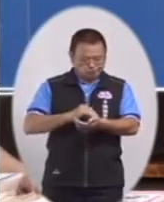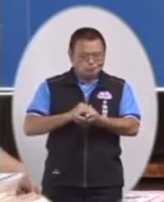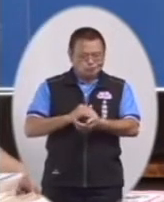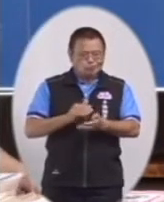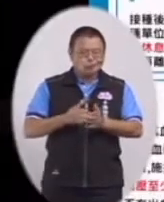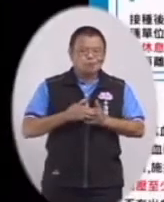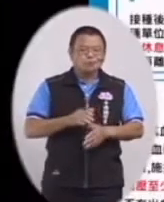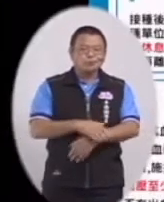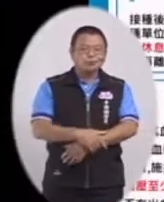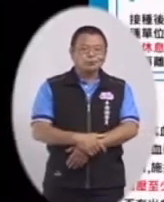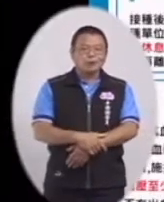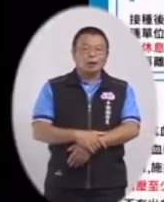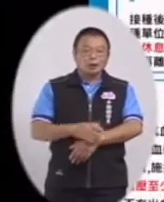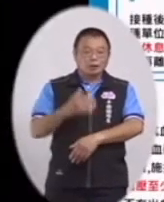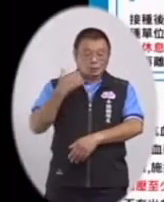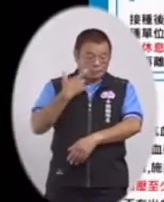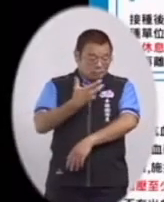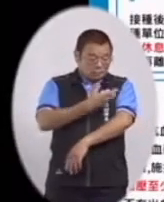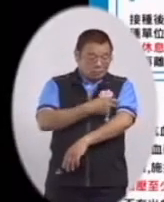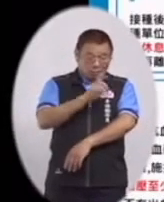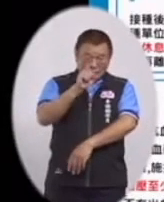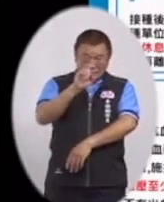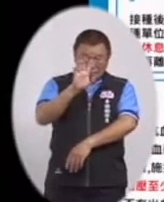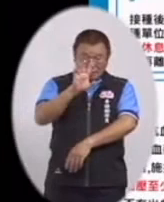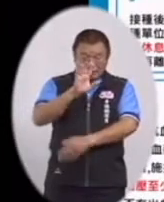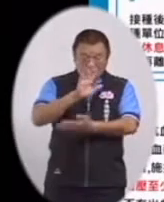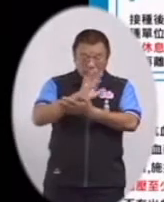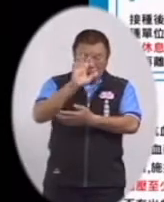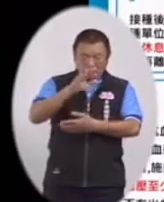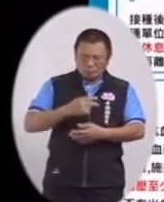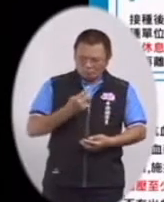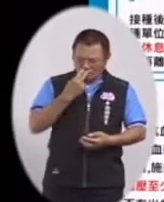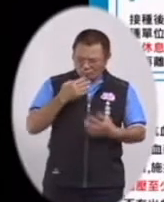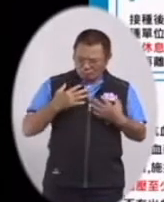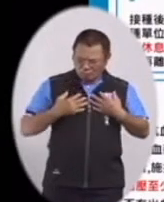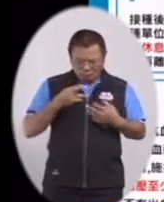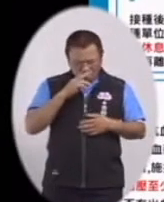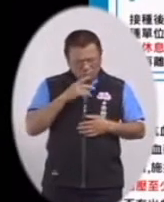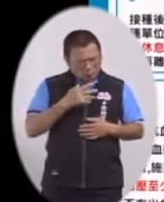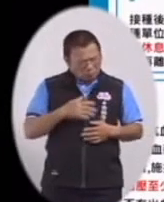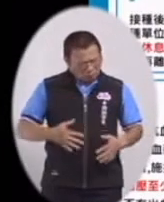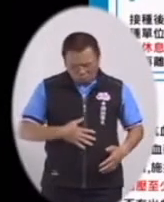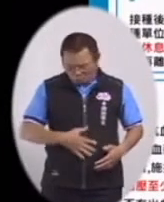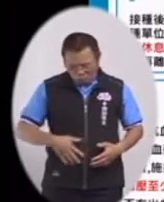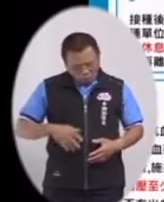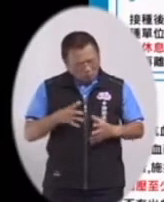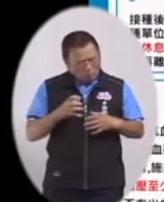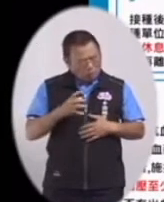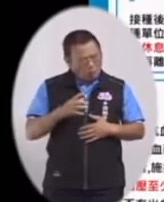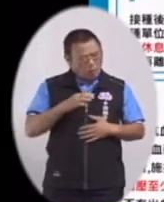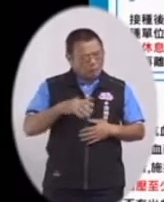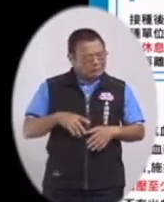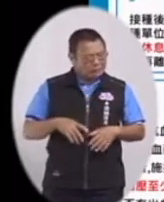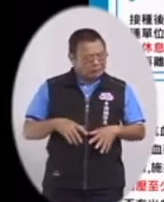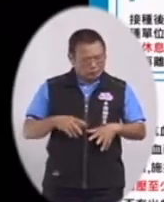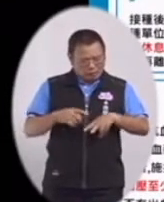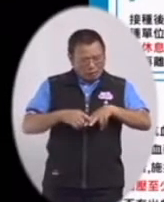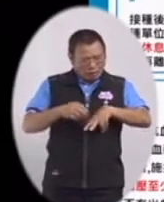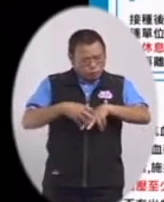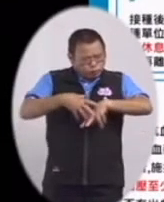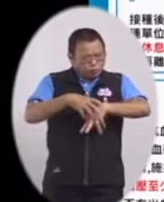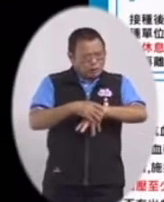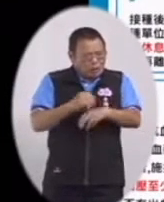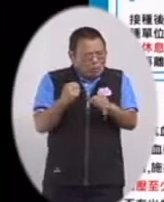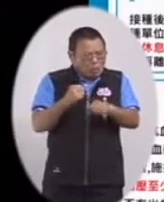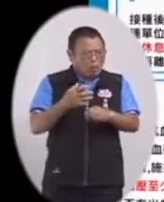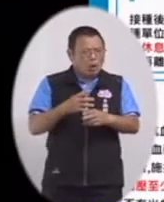医生哦哈。如果你接种14天之后还有呼吸困难，腹部胸部都还会痛，四肢肿胀